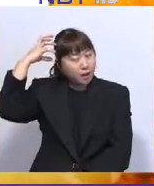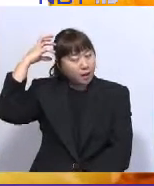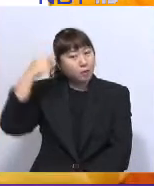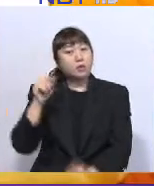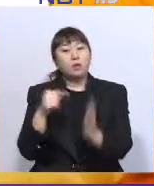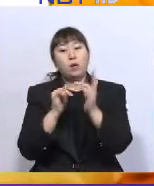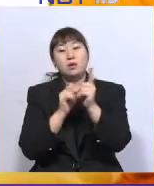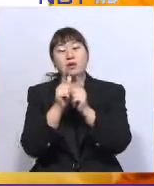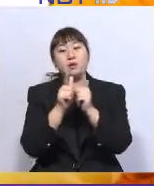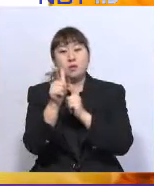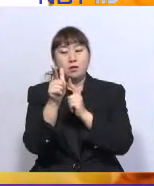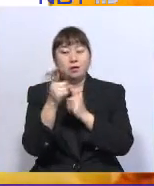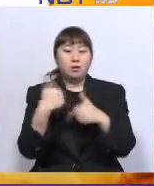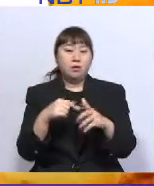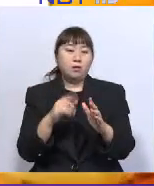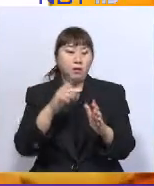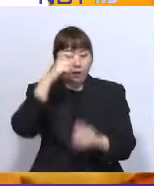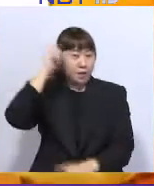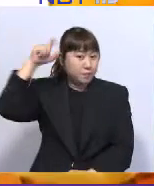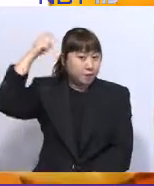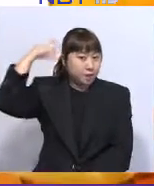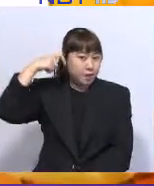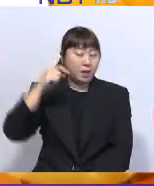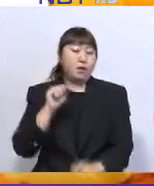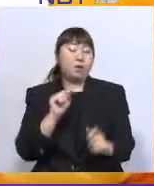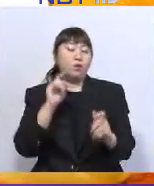วจังหวัดเลยสงกรานต์ไทยเมียนมาที่อำเภอแม่ส